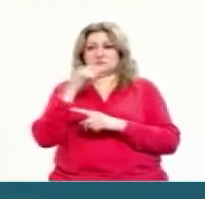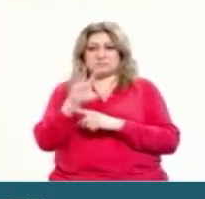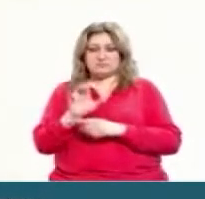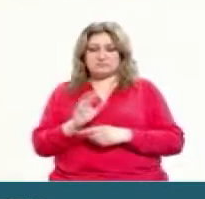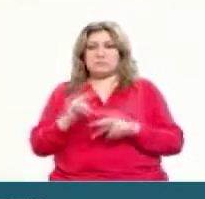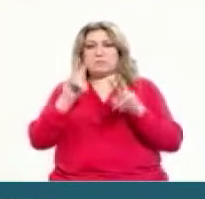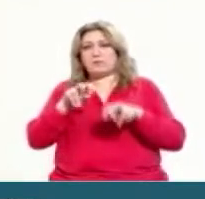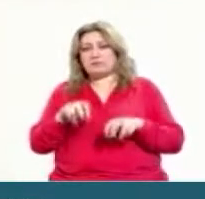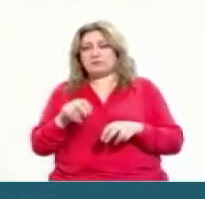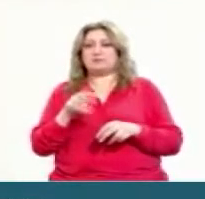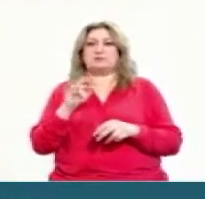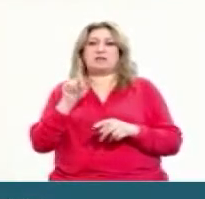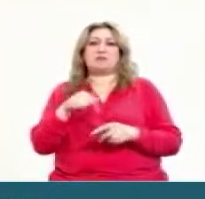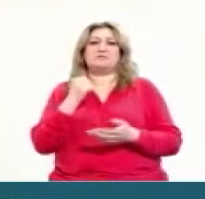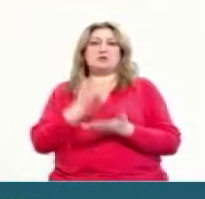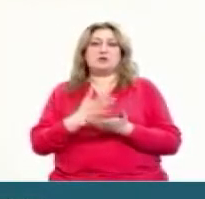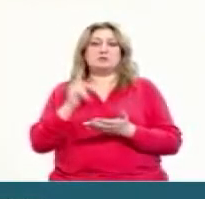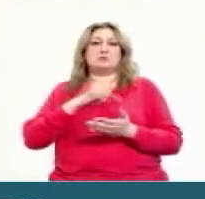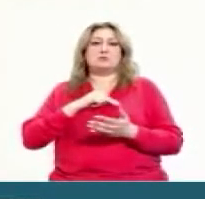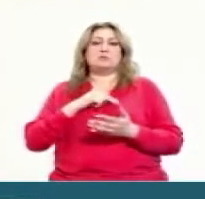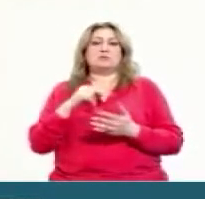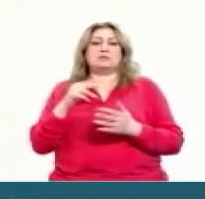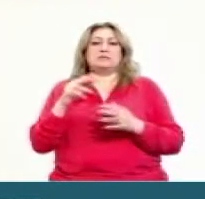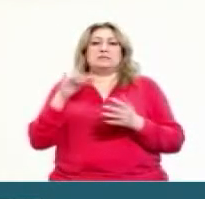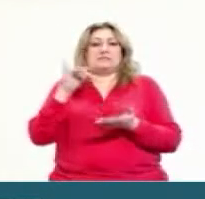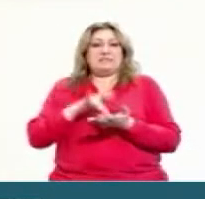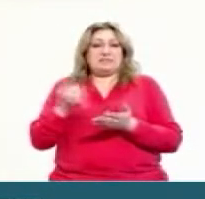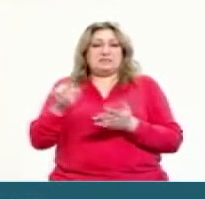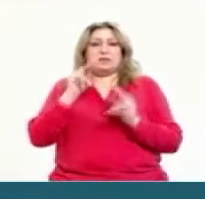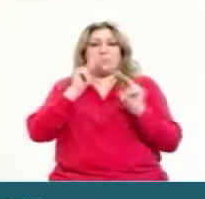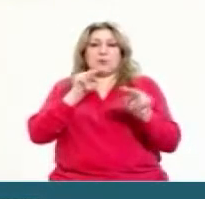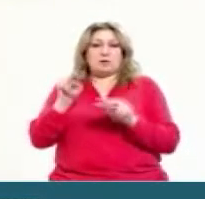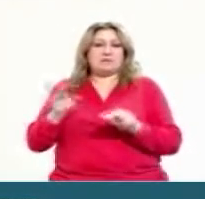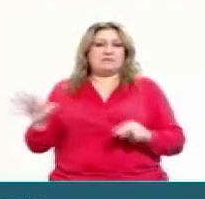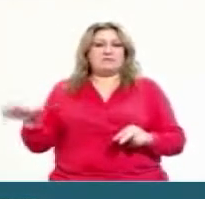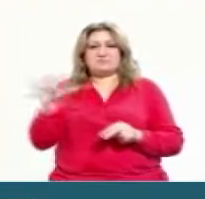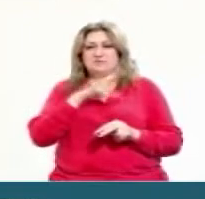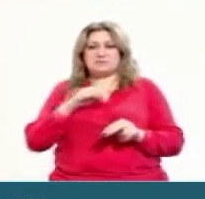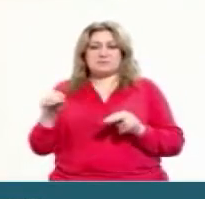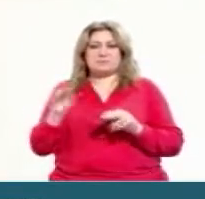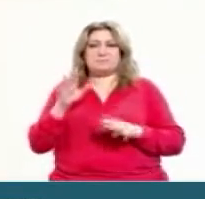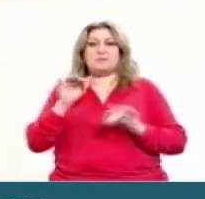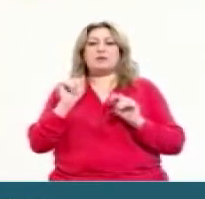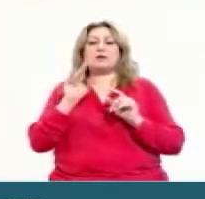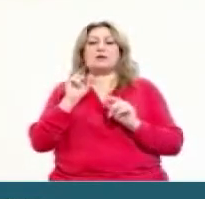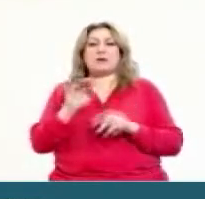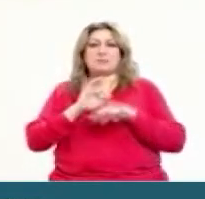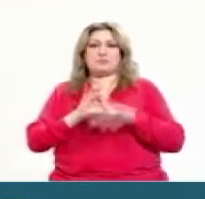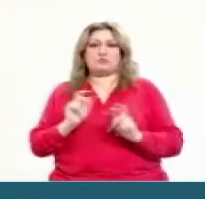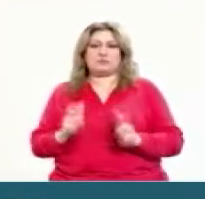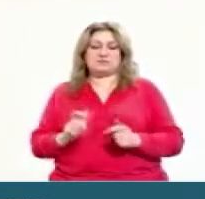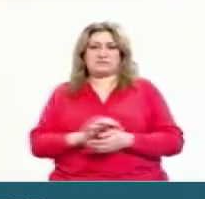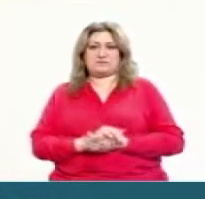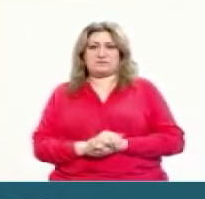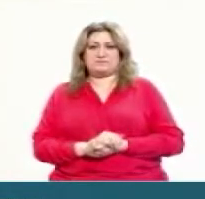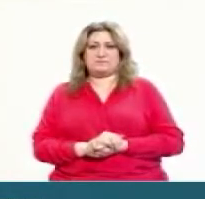айында және маусым айында. Яғни шілдеге дейін олар екі жаңағы рет ұлттық бірыңғай тестілеу тапсырады.